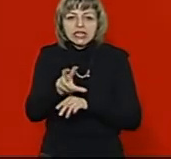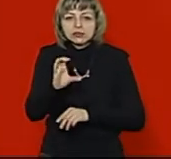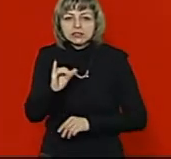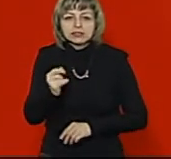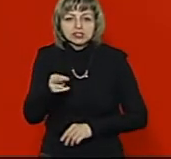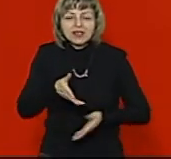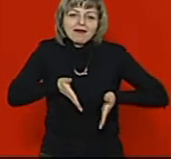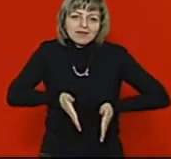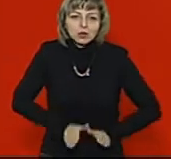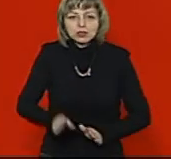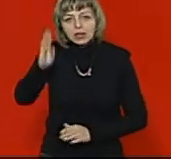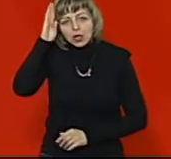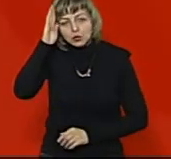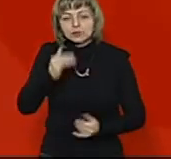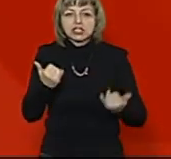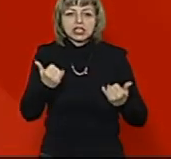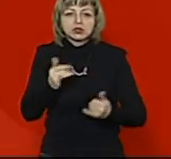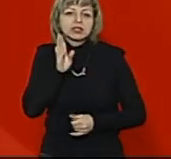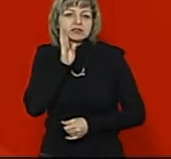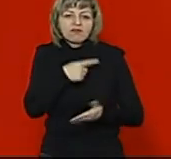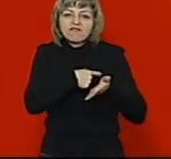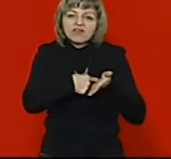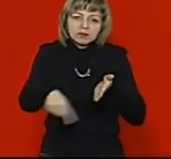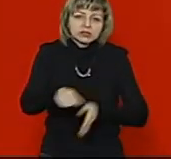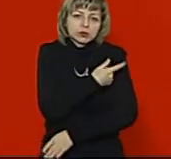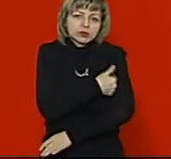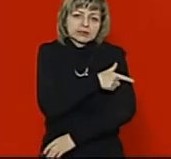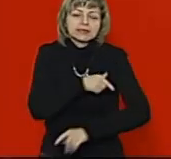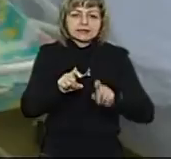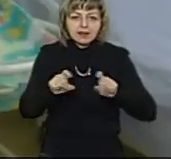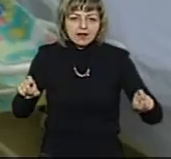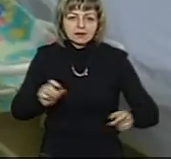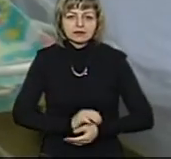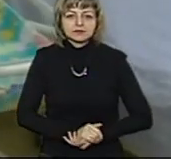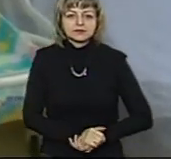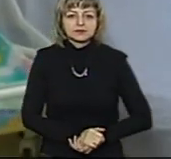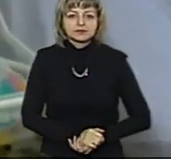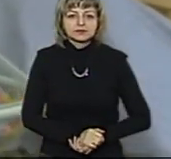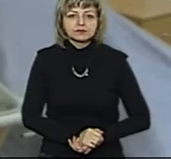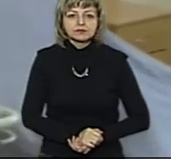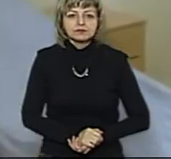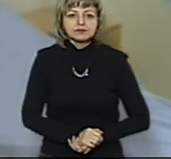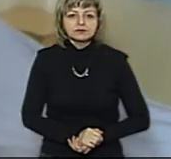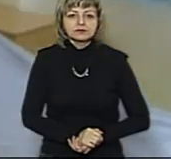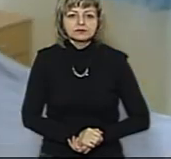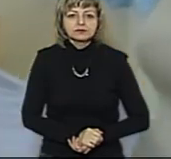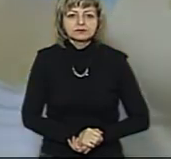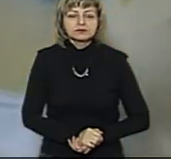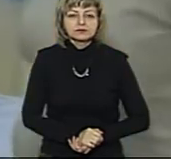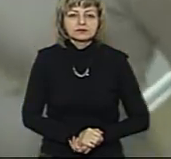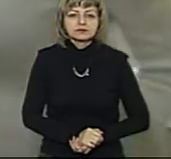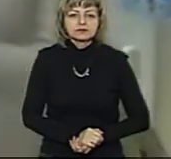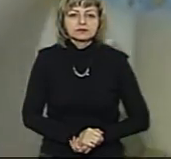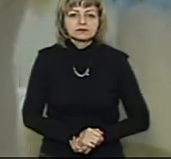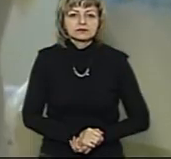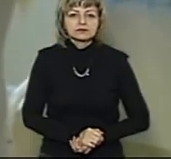січня народила хлопчика. Сьогодні породіллю виписали із лікарні. Ой, перший і не останній.